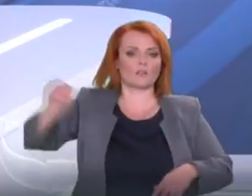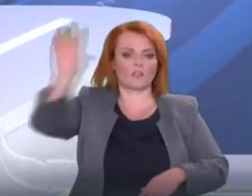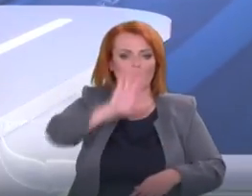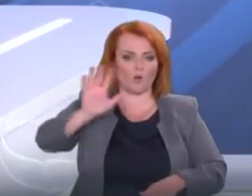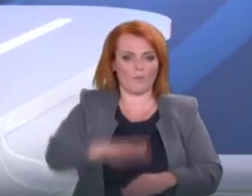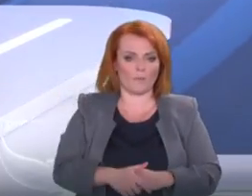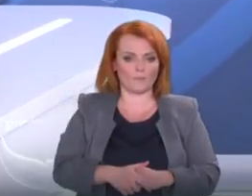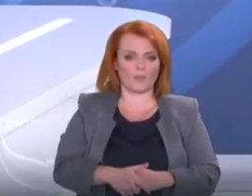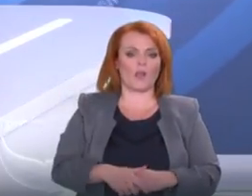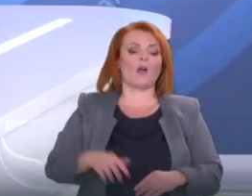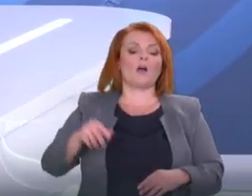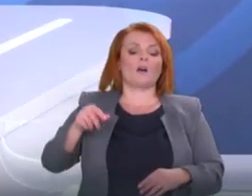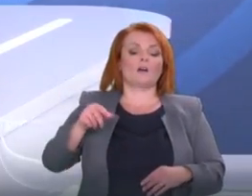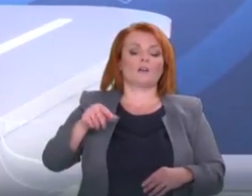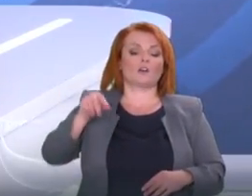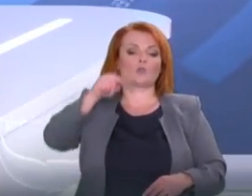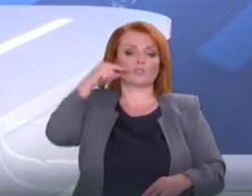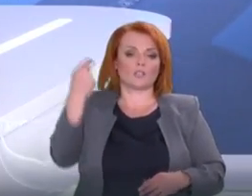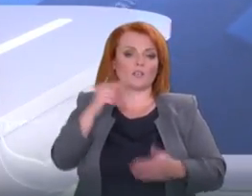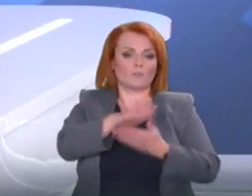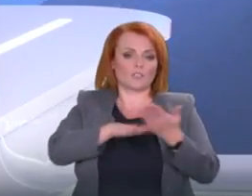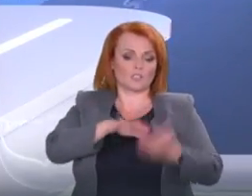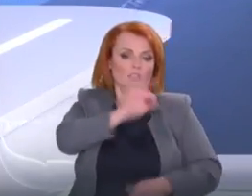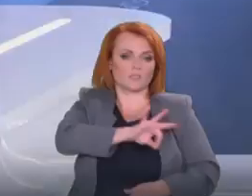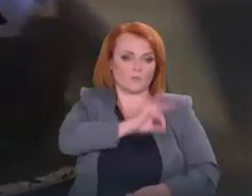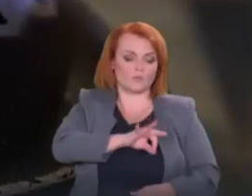și drone soldate cu victime din această săptămână.